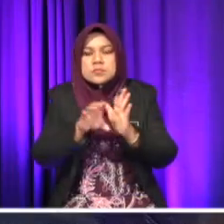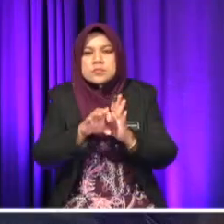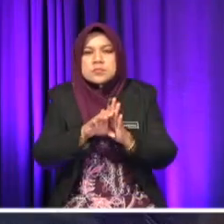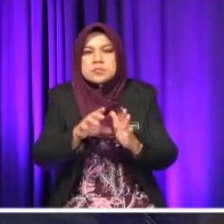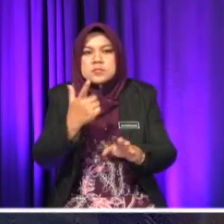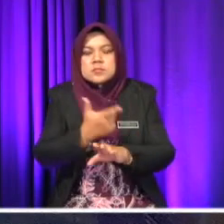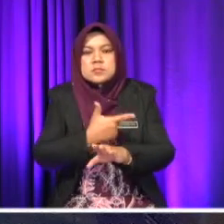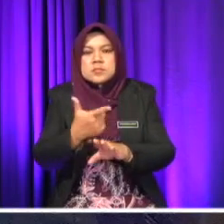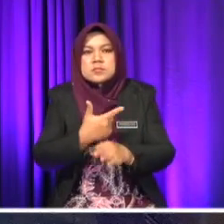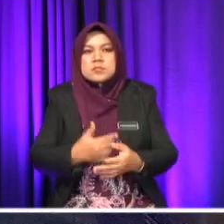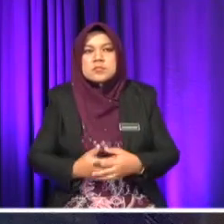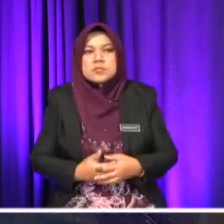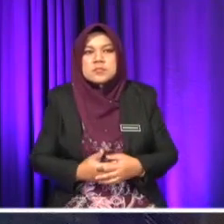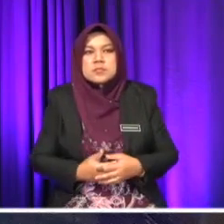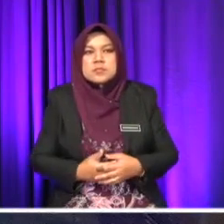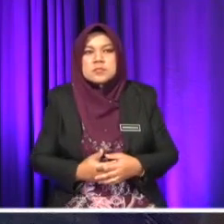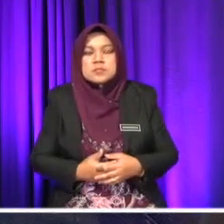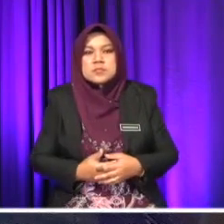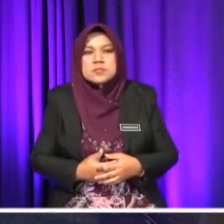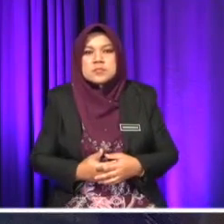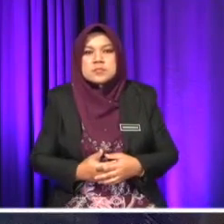itu bunyi bagaimana